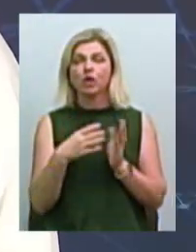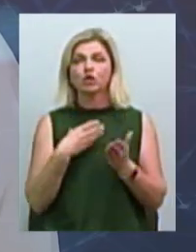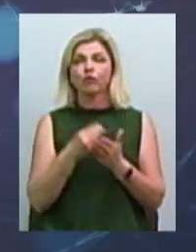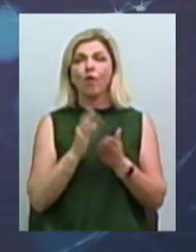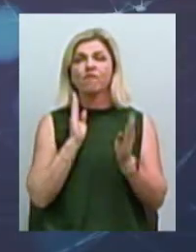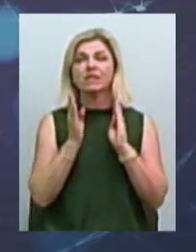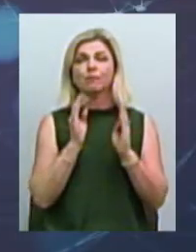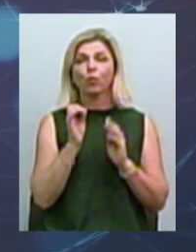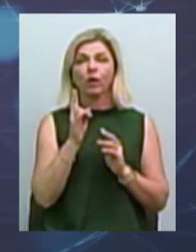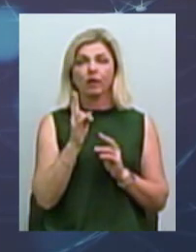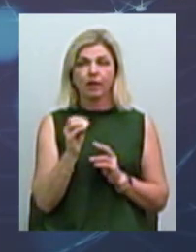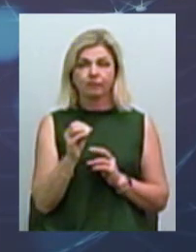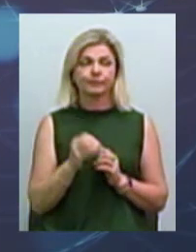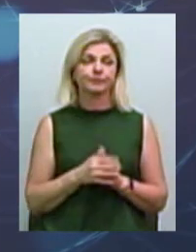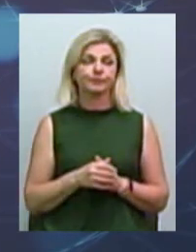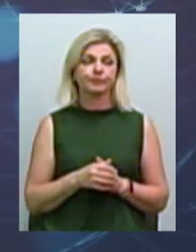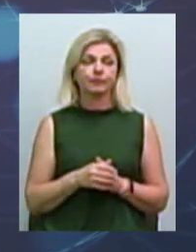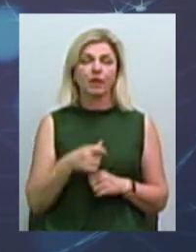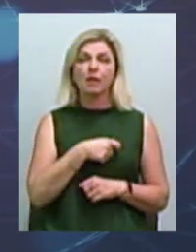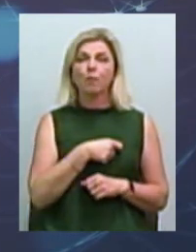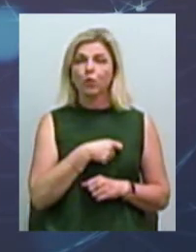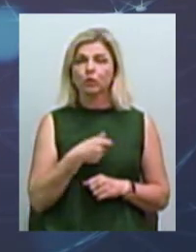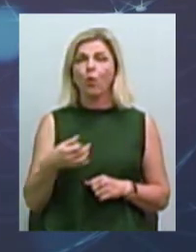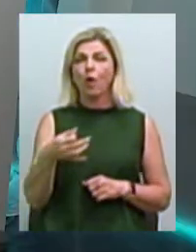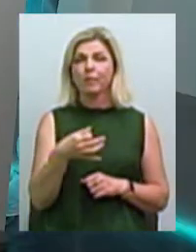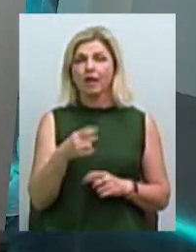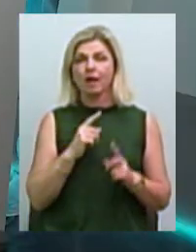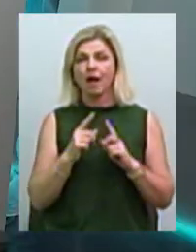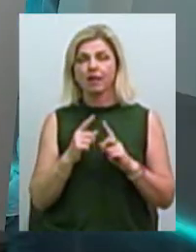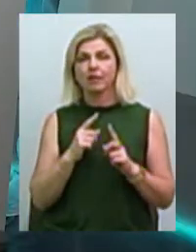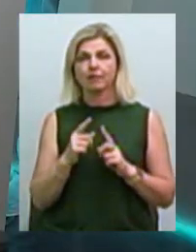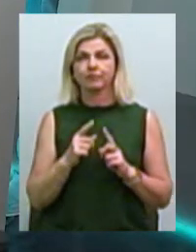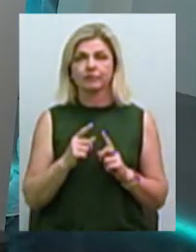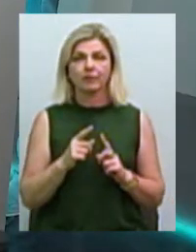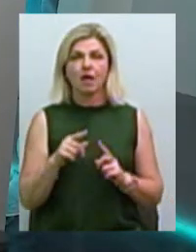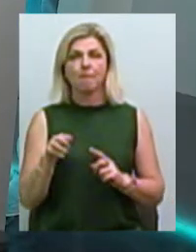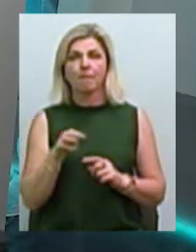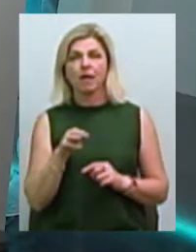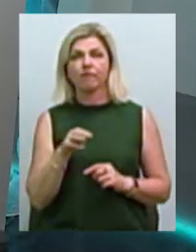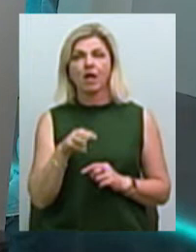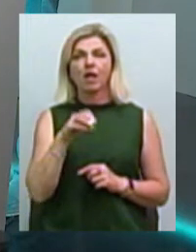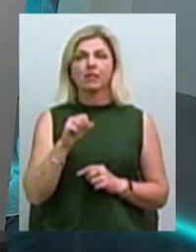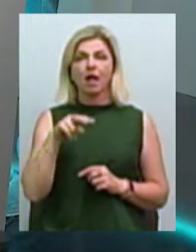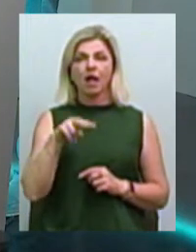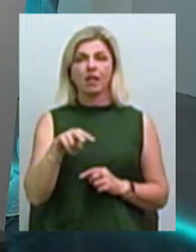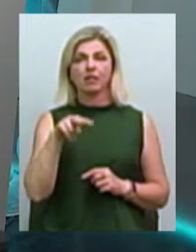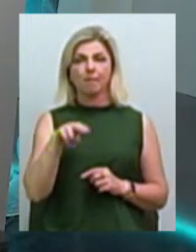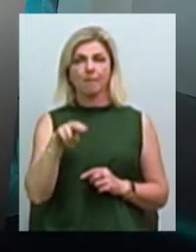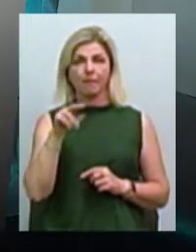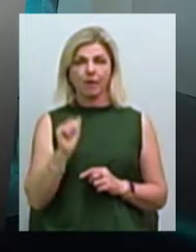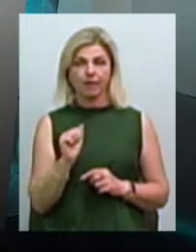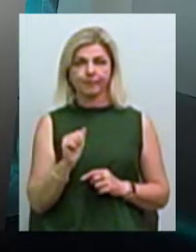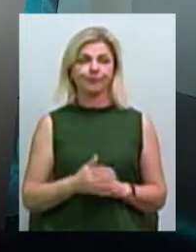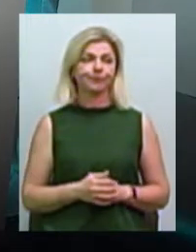у Фейсбук депутат обласної ради Михайло Талпа повідомив про